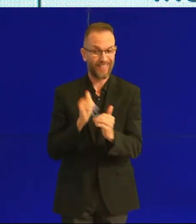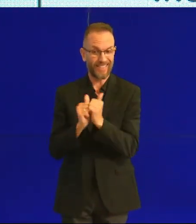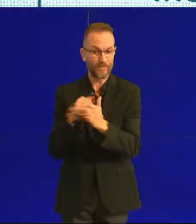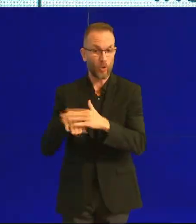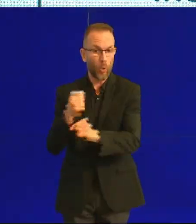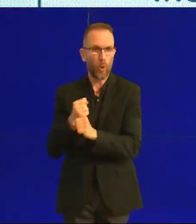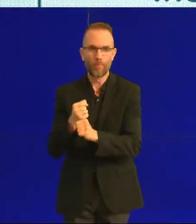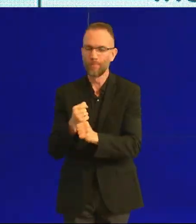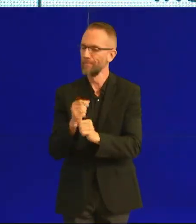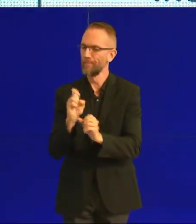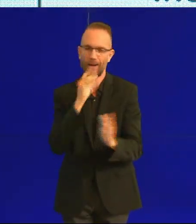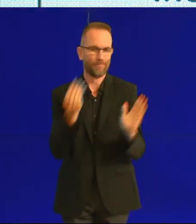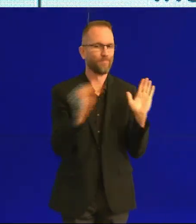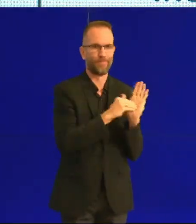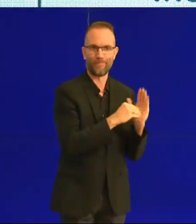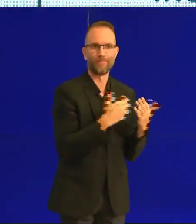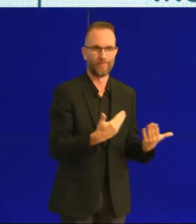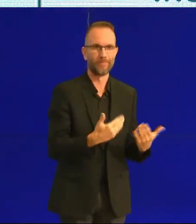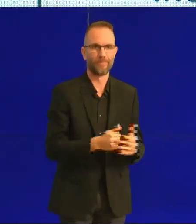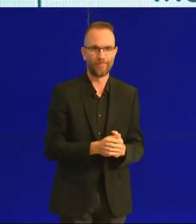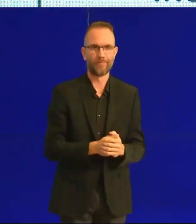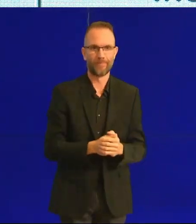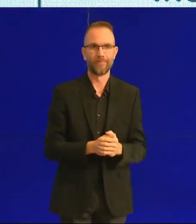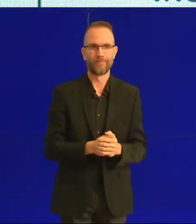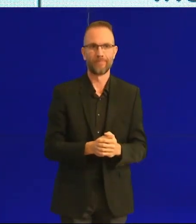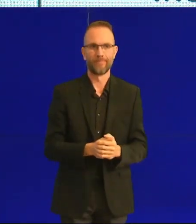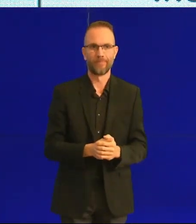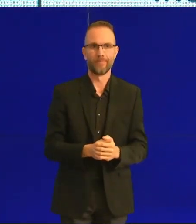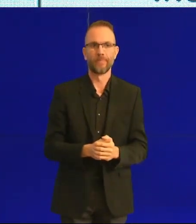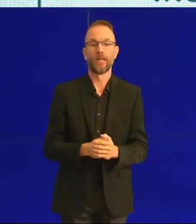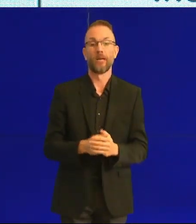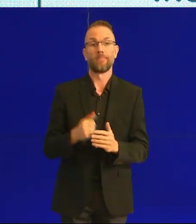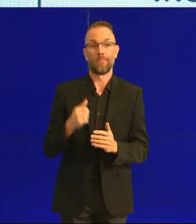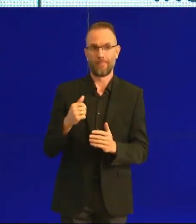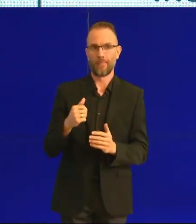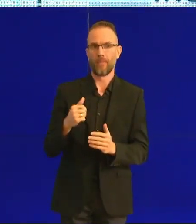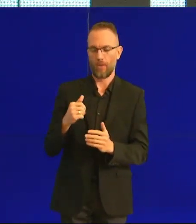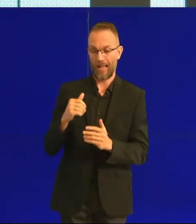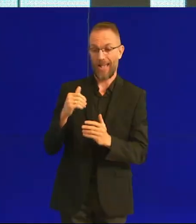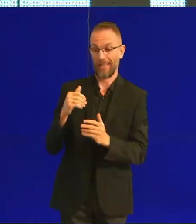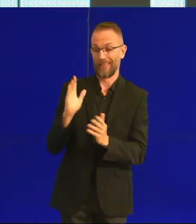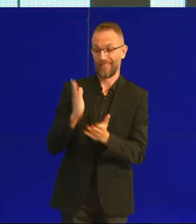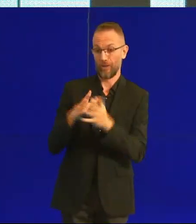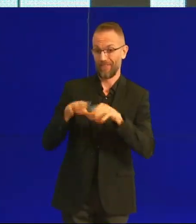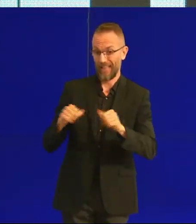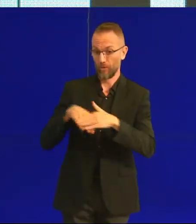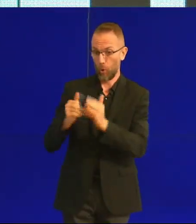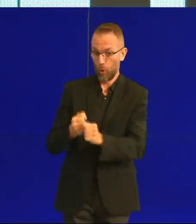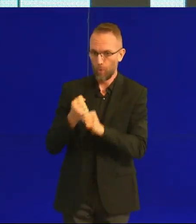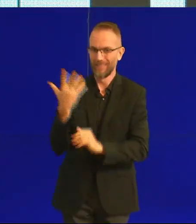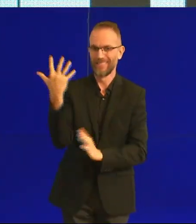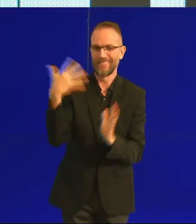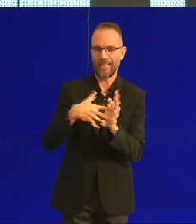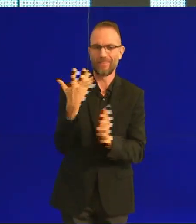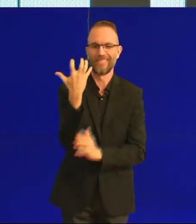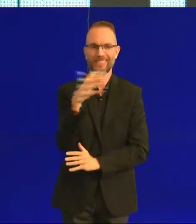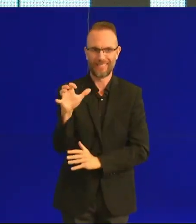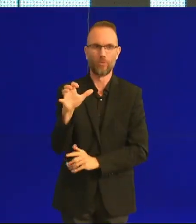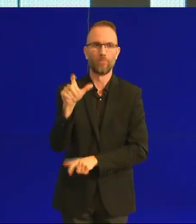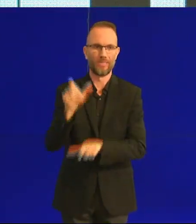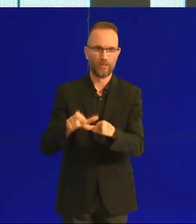réalisés pour les maisons de repos dont les résultats sont déjà disponibles pour les médecins mais n'ont pas encore